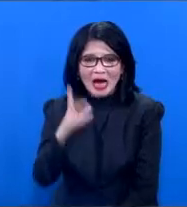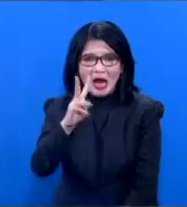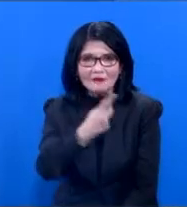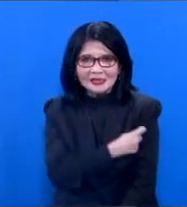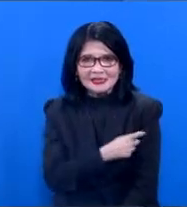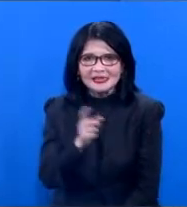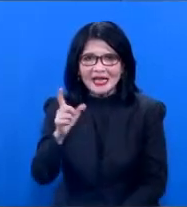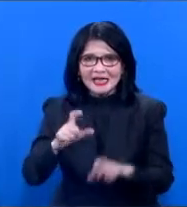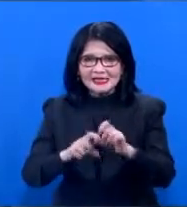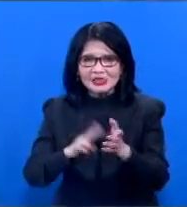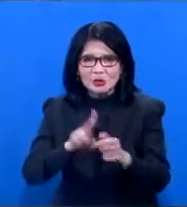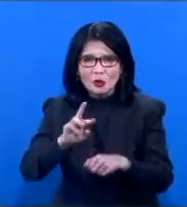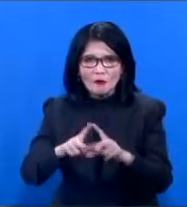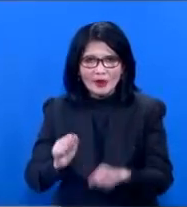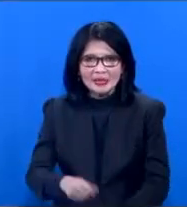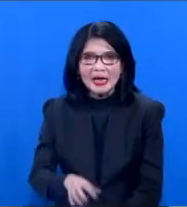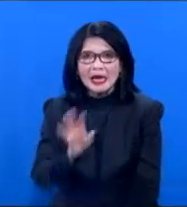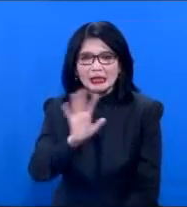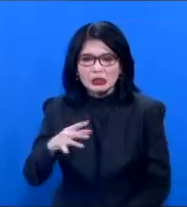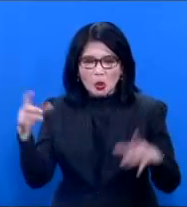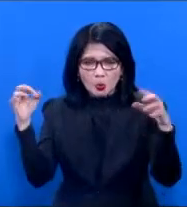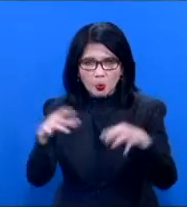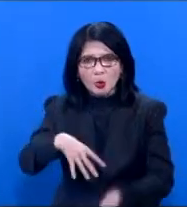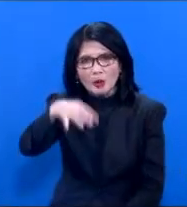Sinovac. Agar tidak terjadi kerumunan,